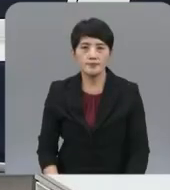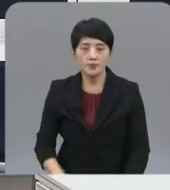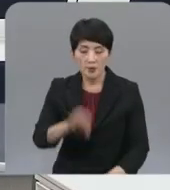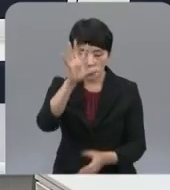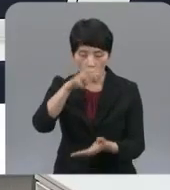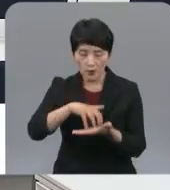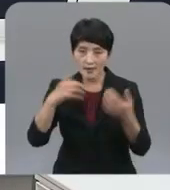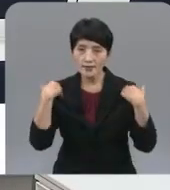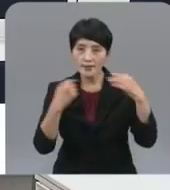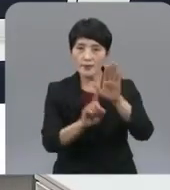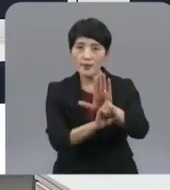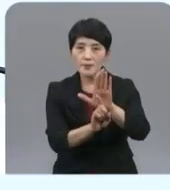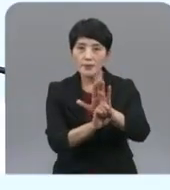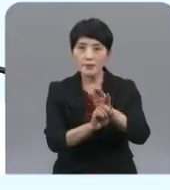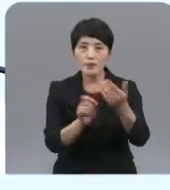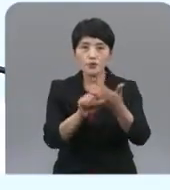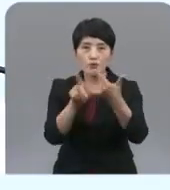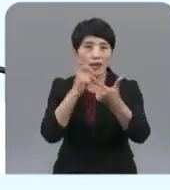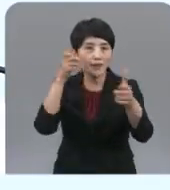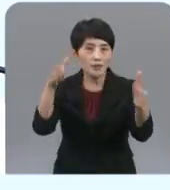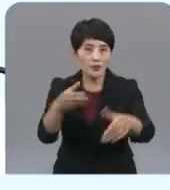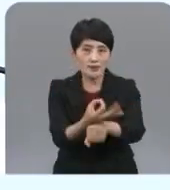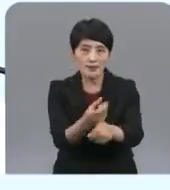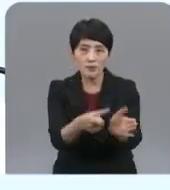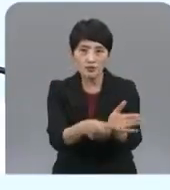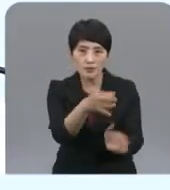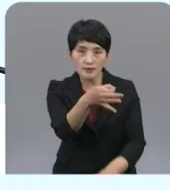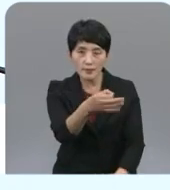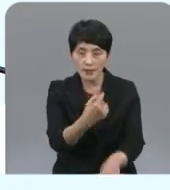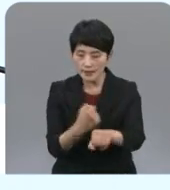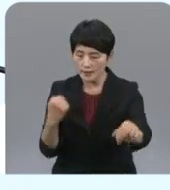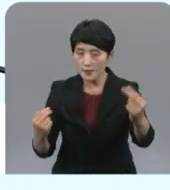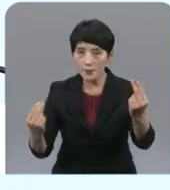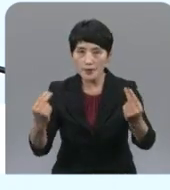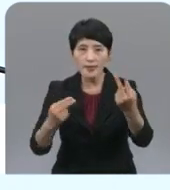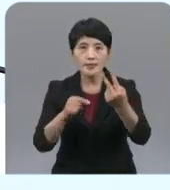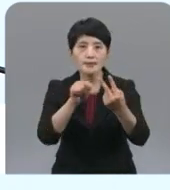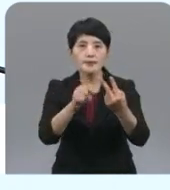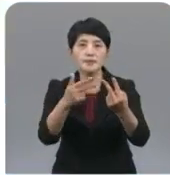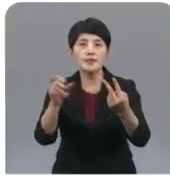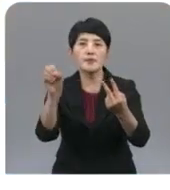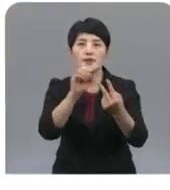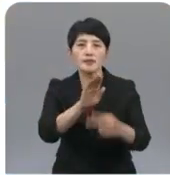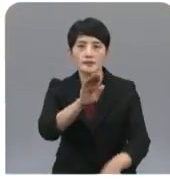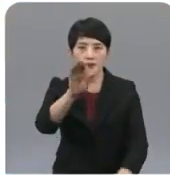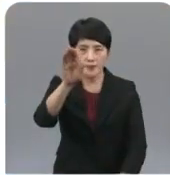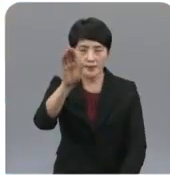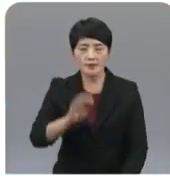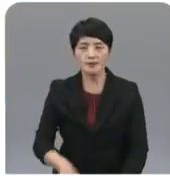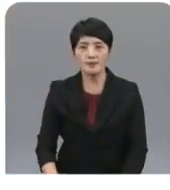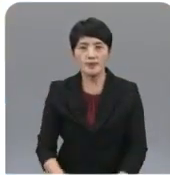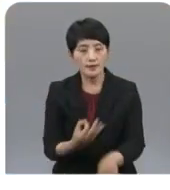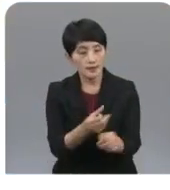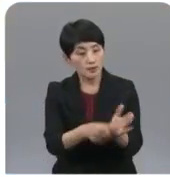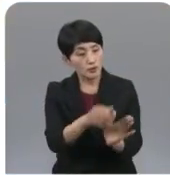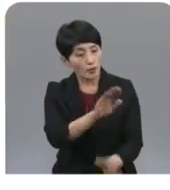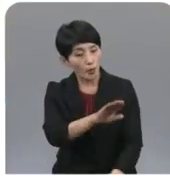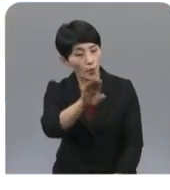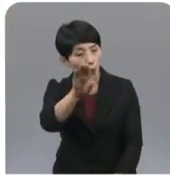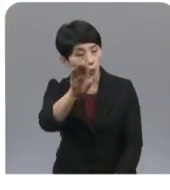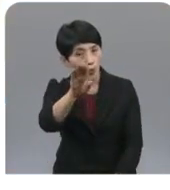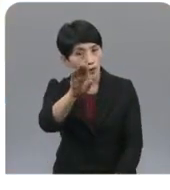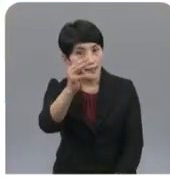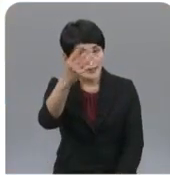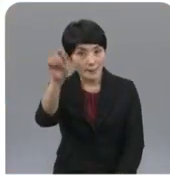六月韩国消费者物价指数同比上涨 2.7%， 时隔21个月涨幅回落到 3% 以